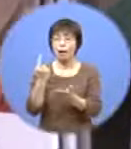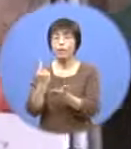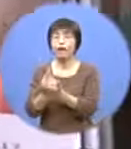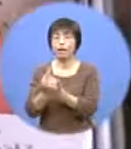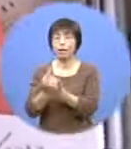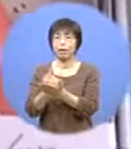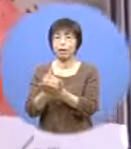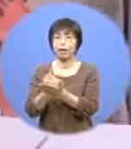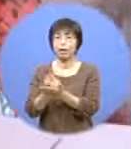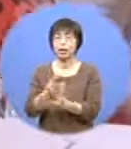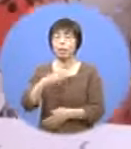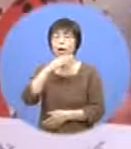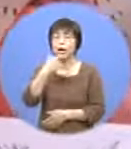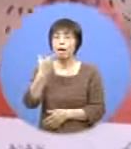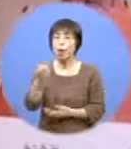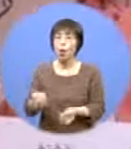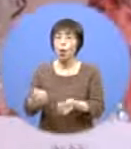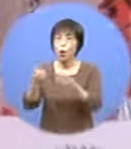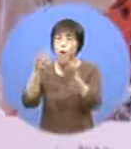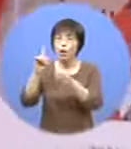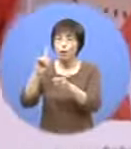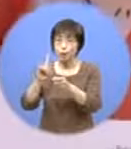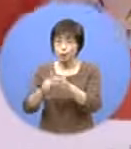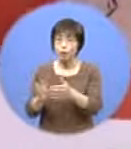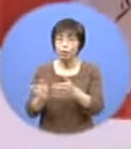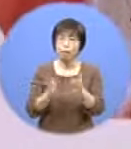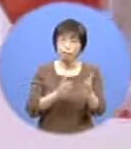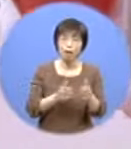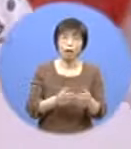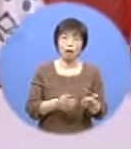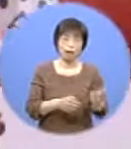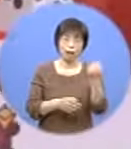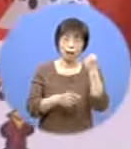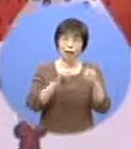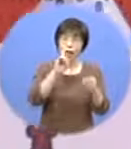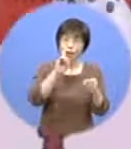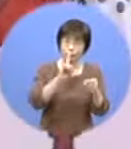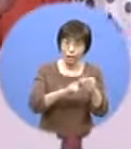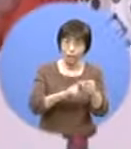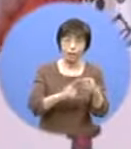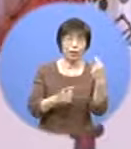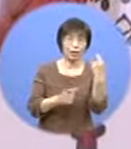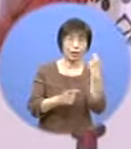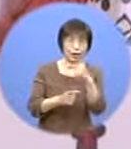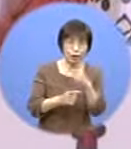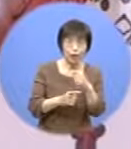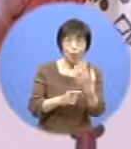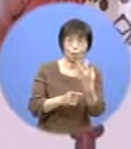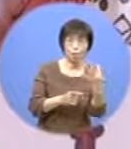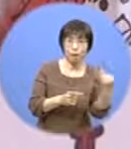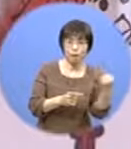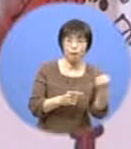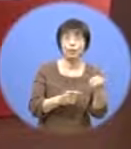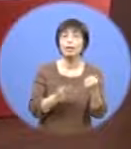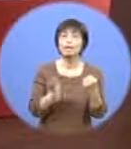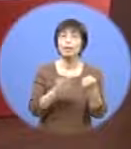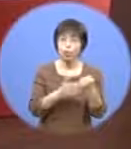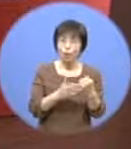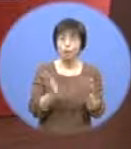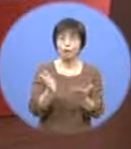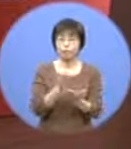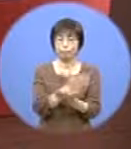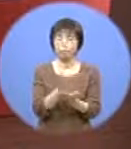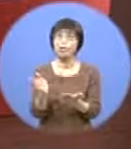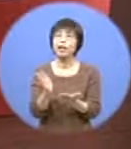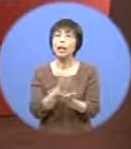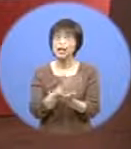えばあの還暦の時とか、あとその何か必勝の験担ぎとかでしたら白とかっていうんで、いろんなバリエーションでお入れす